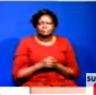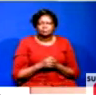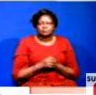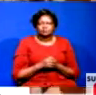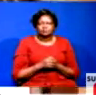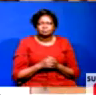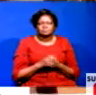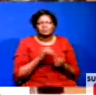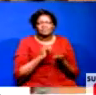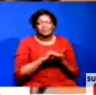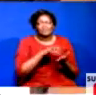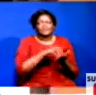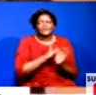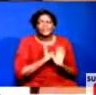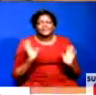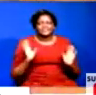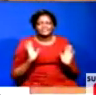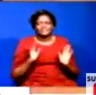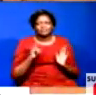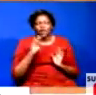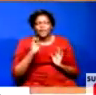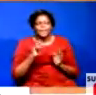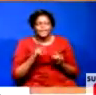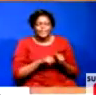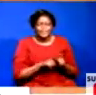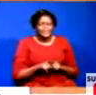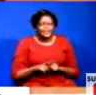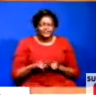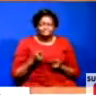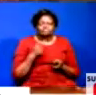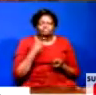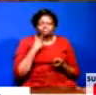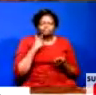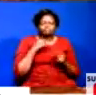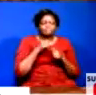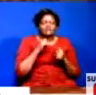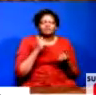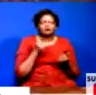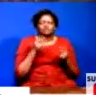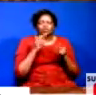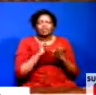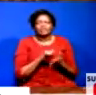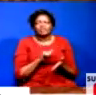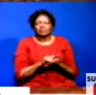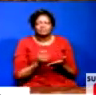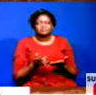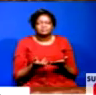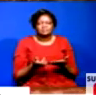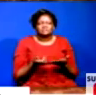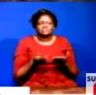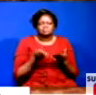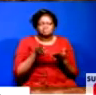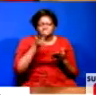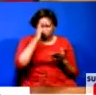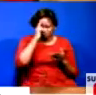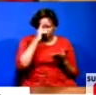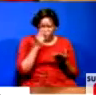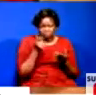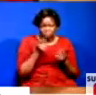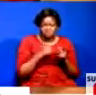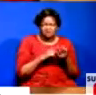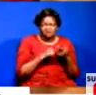That's the position. Koome pia alijitetea dhidi ya madai kuwapa silaha kiolela polisi wa akiba